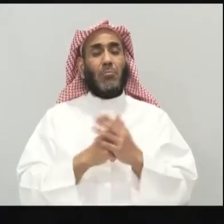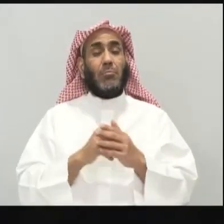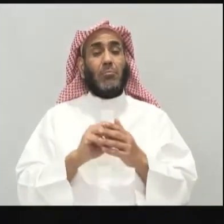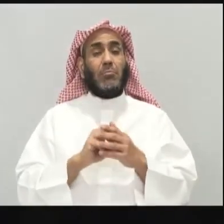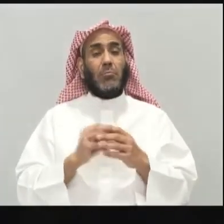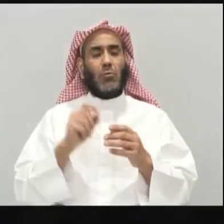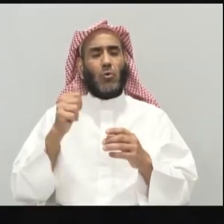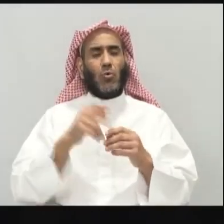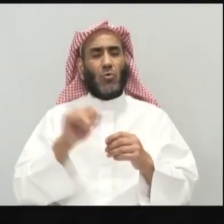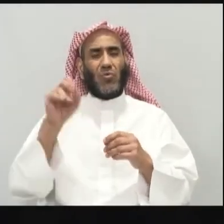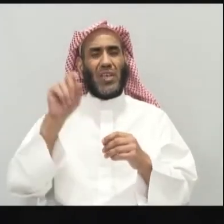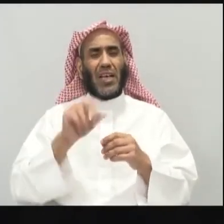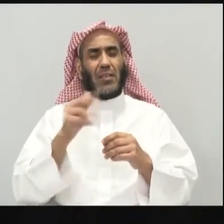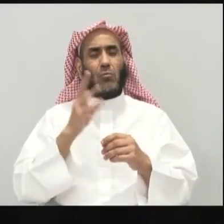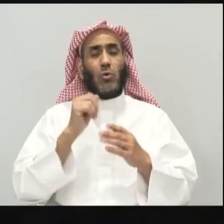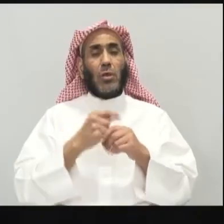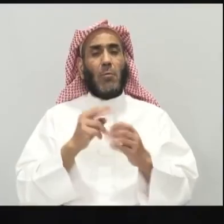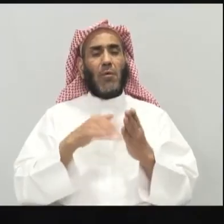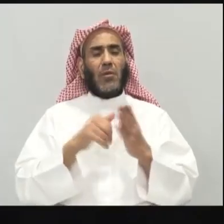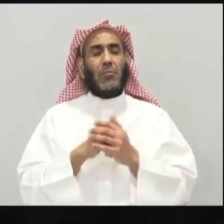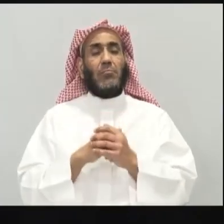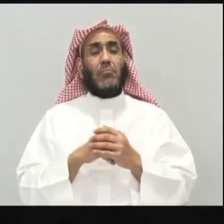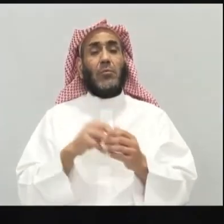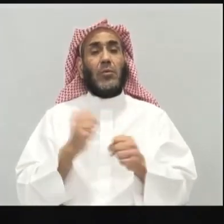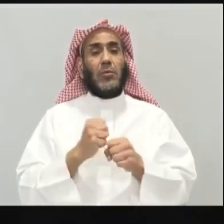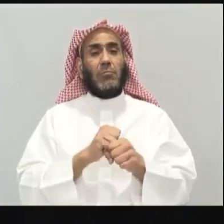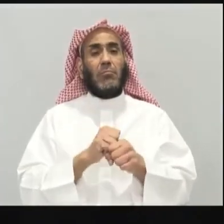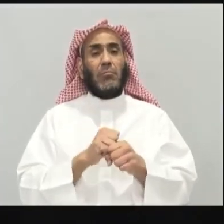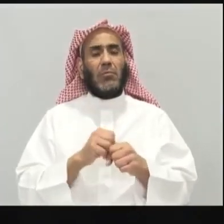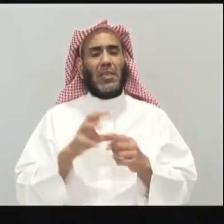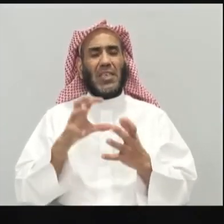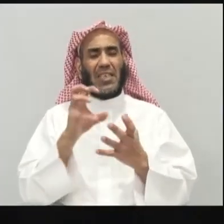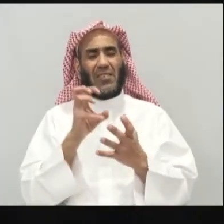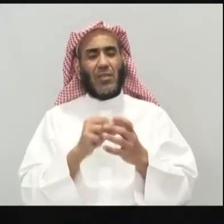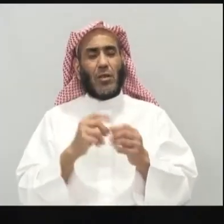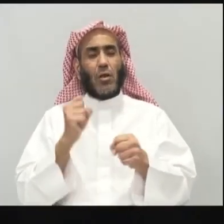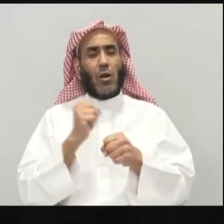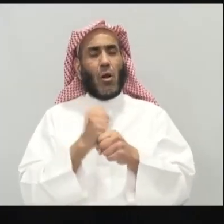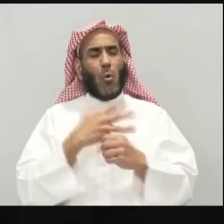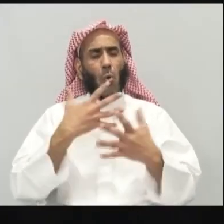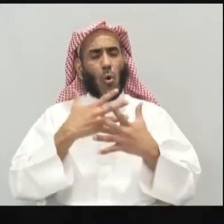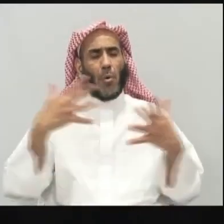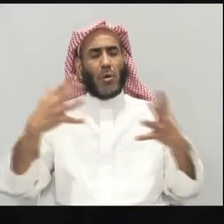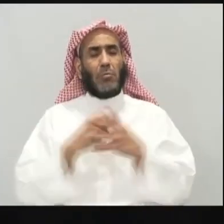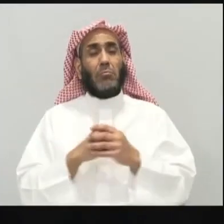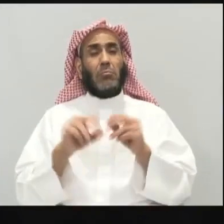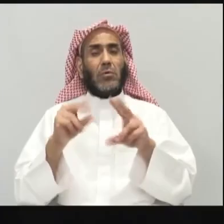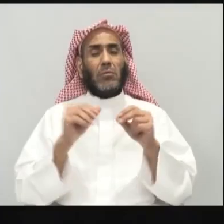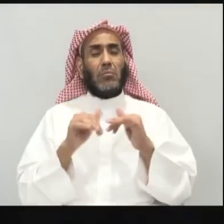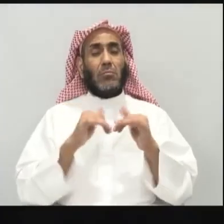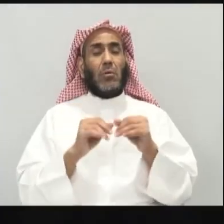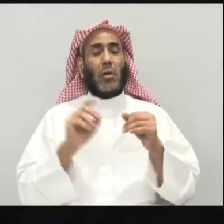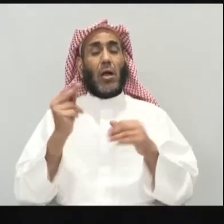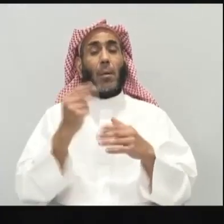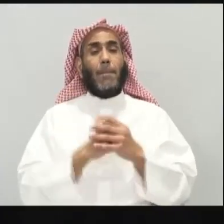حرفيات بدون استخدام فرشاه ممكن نستخدم الاسفنجه اذا كان العمل الكبير مستخدمه وكانها على سبيل المثال